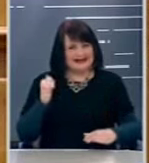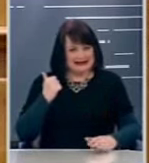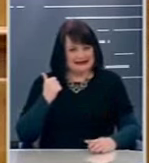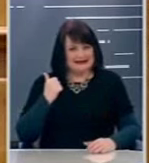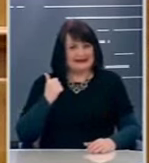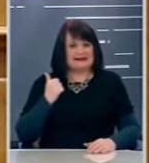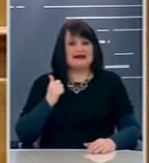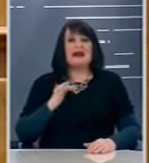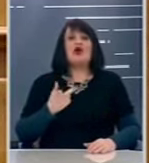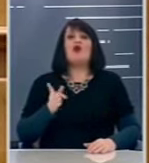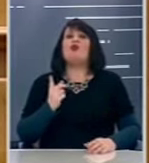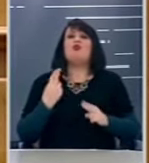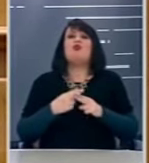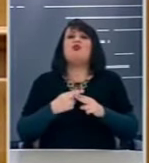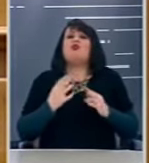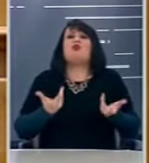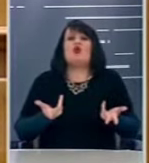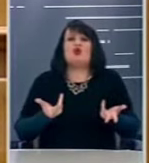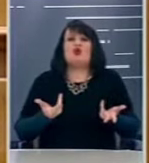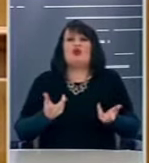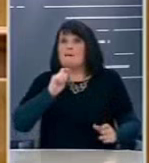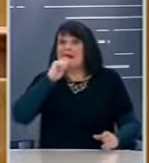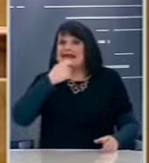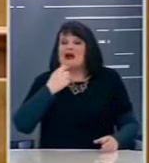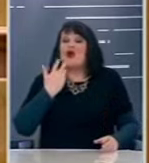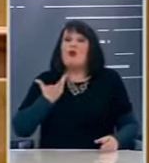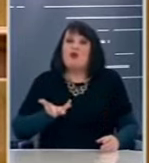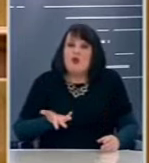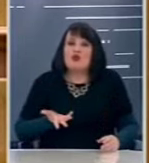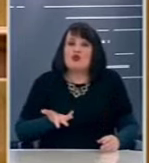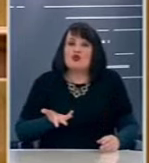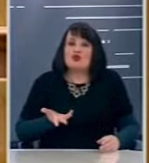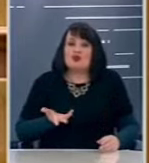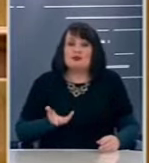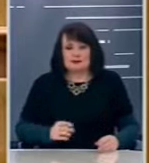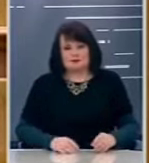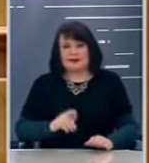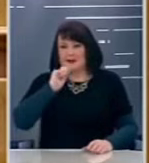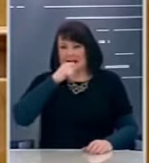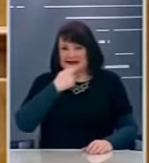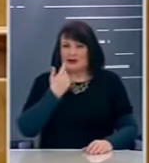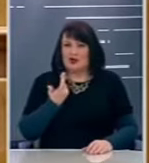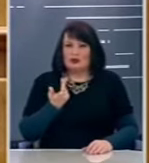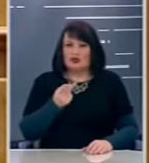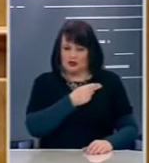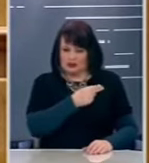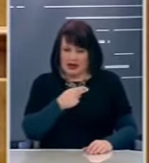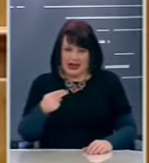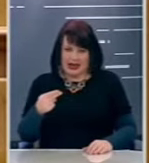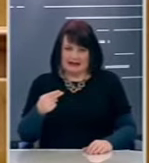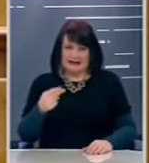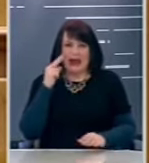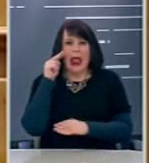πού βρίσκεται το κλειδί, πού βρίσκεται το μυστικό? Το μυστικό βρίσκεται στη φράση του Επιτρόπου του